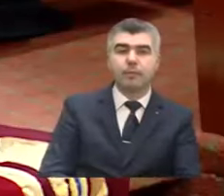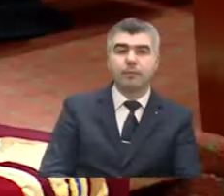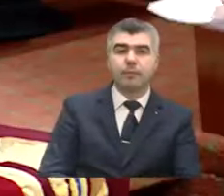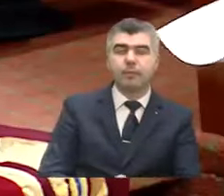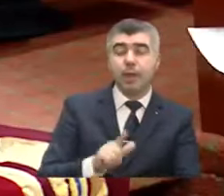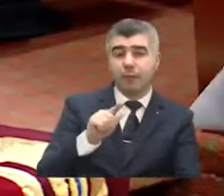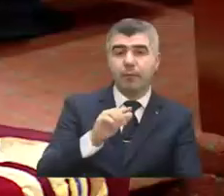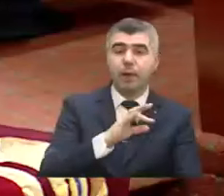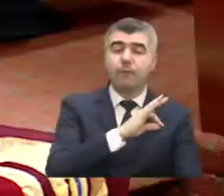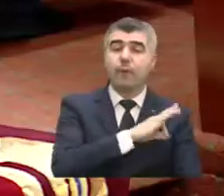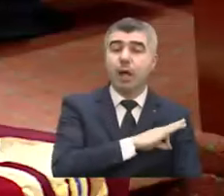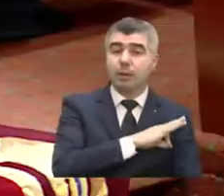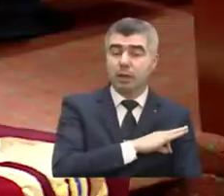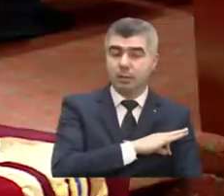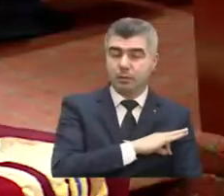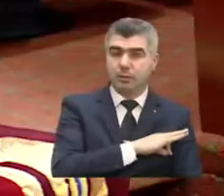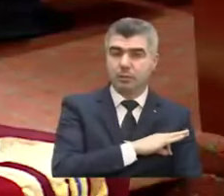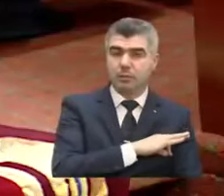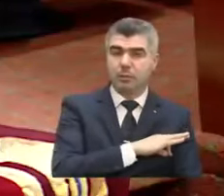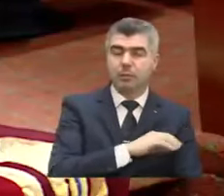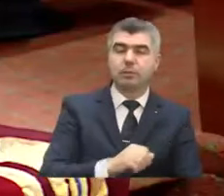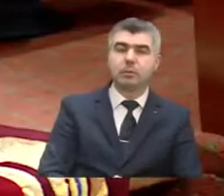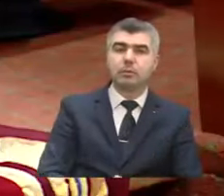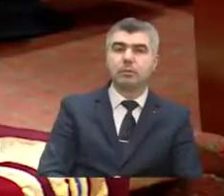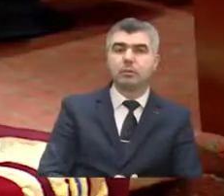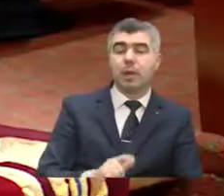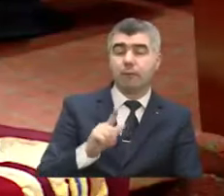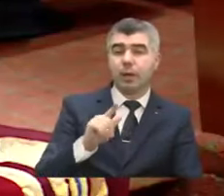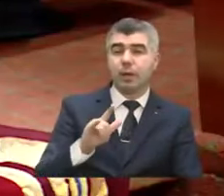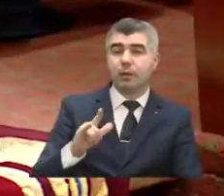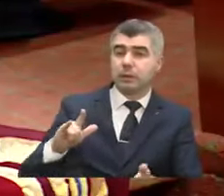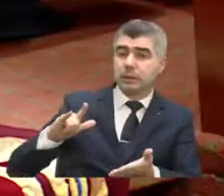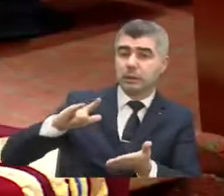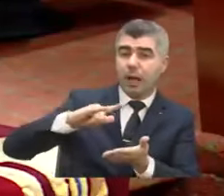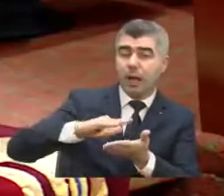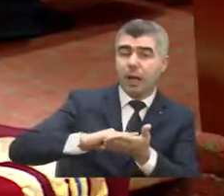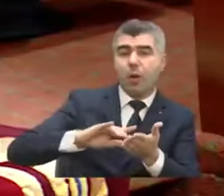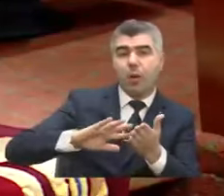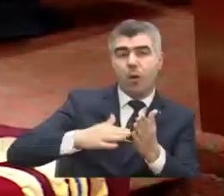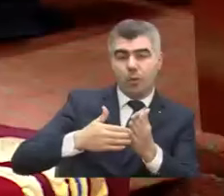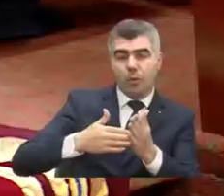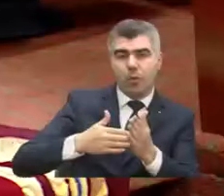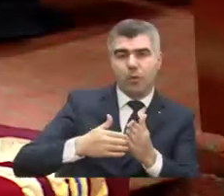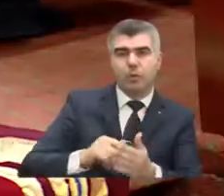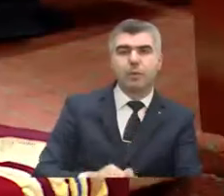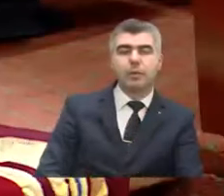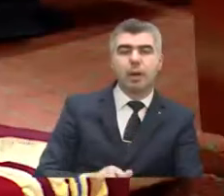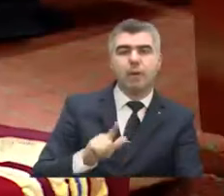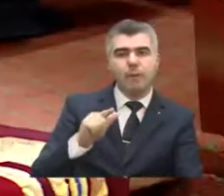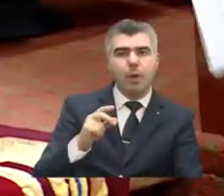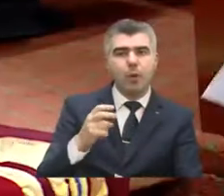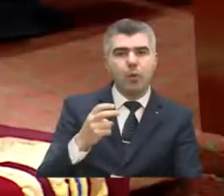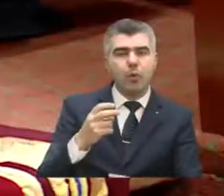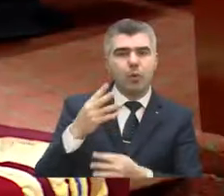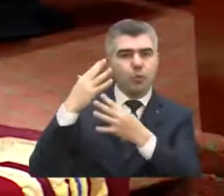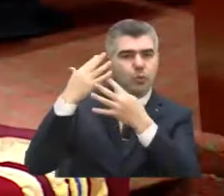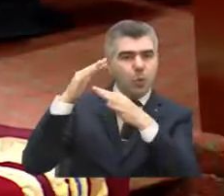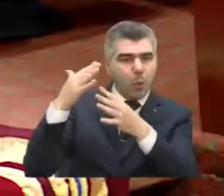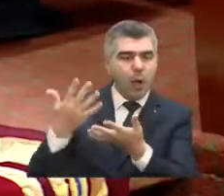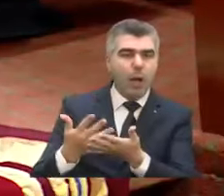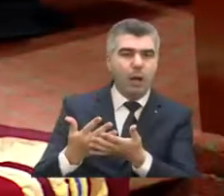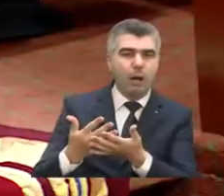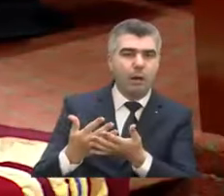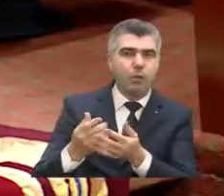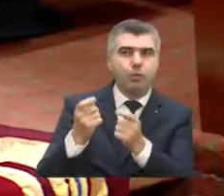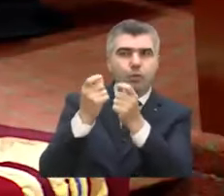لنفعات النقل ونشطات النقل الجوي الداخلي، سواء على المجال لا السياحي ولا ديال مناخ